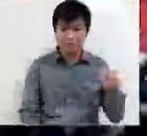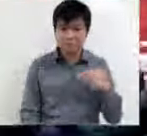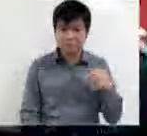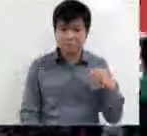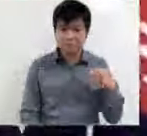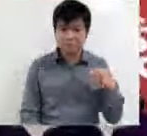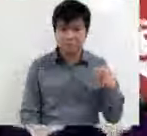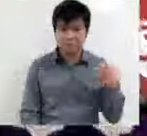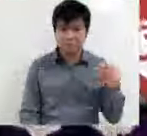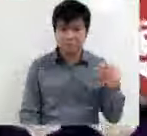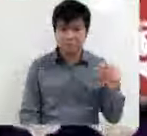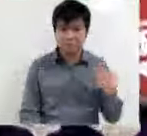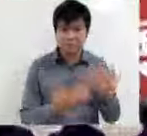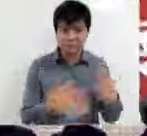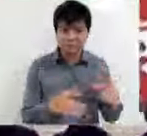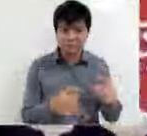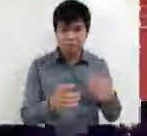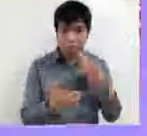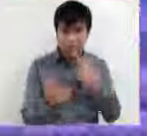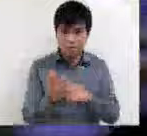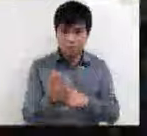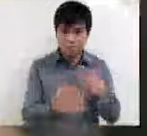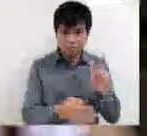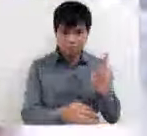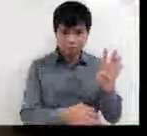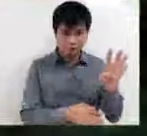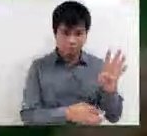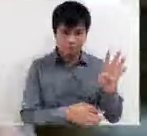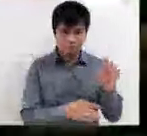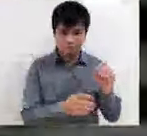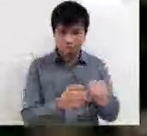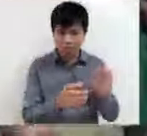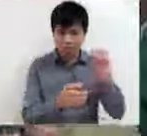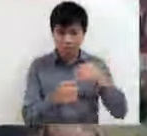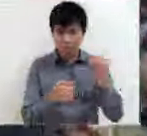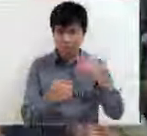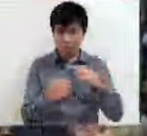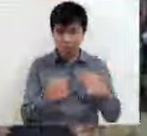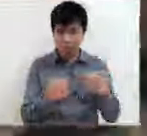matapos magtala ng 24 points, 9 rebounds at 2 blocks.